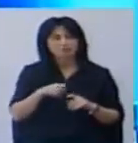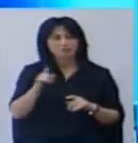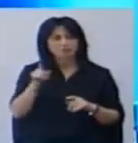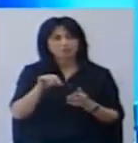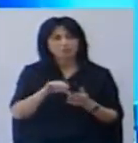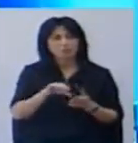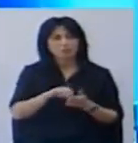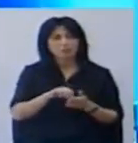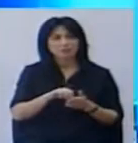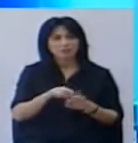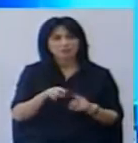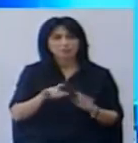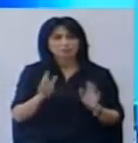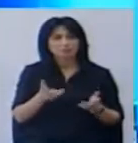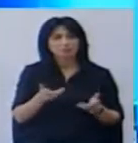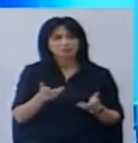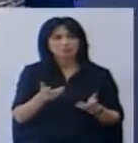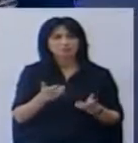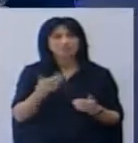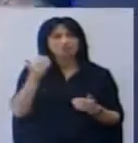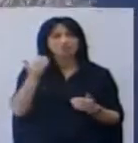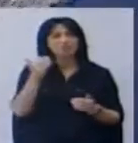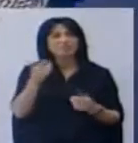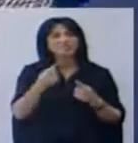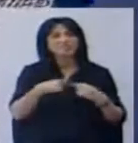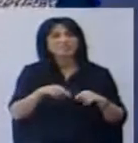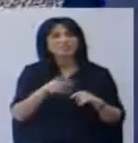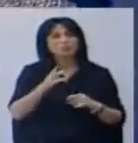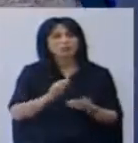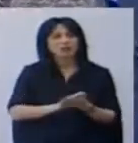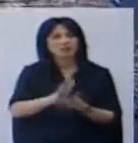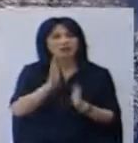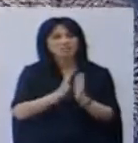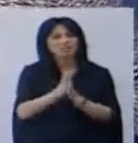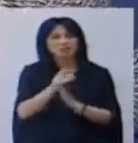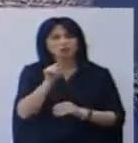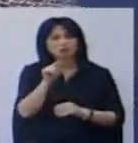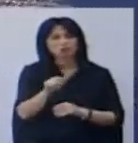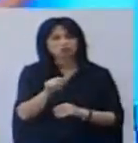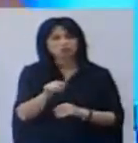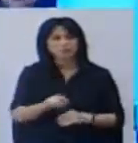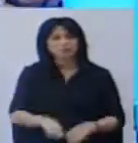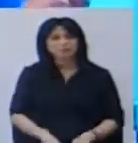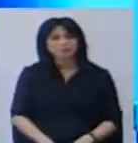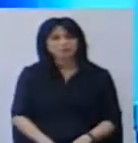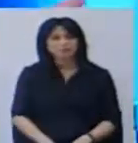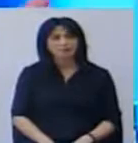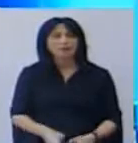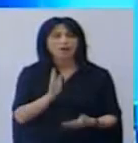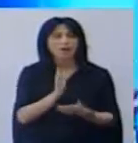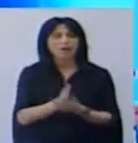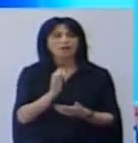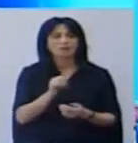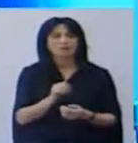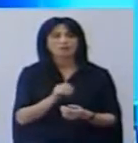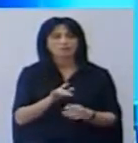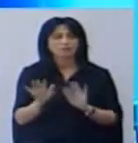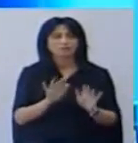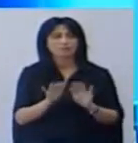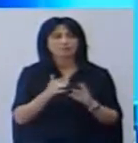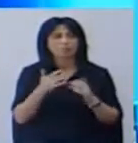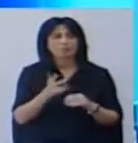ხელისუფლების წარმომადგენელი ამ შემთხვევაში ახალ შენი საზოგადოება უნდა გაზარდოს შენ. თუ კი შეიძლება შეგახსენონ რომ არის